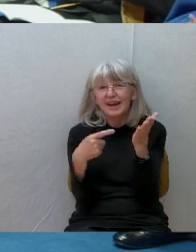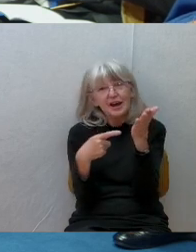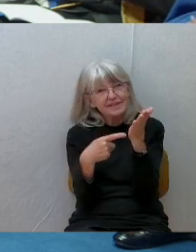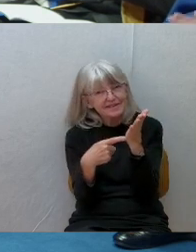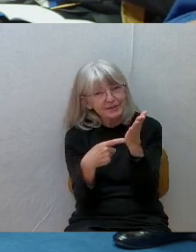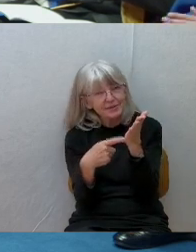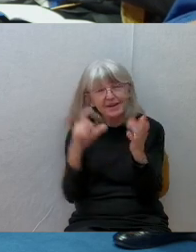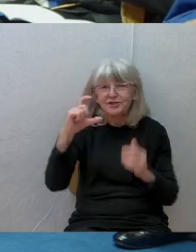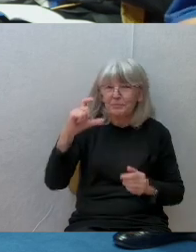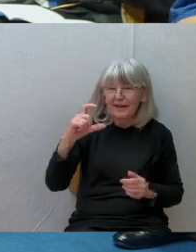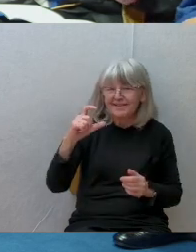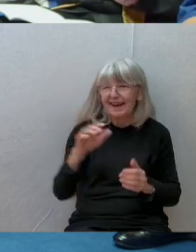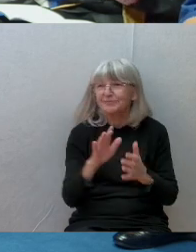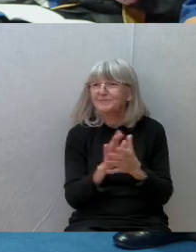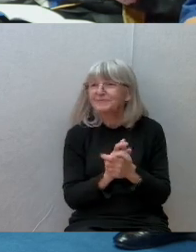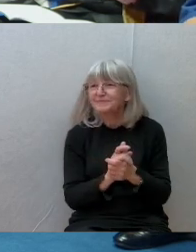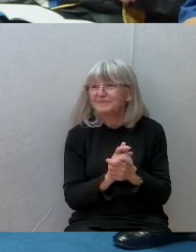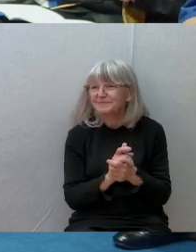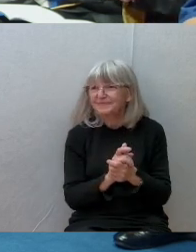Takunda Chipeta.